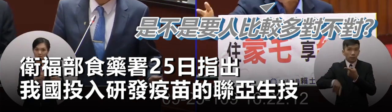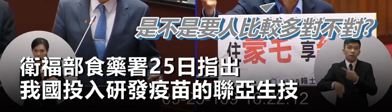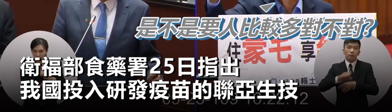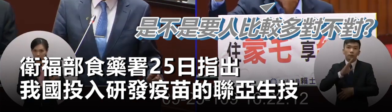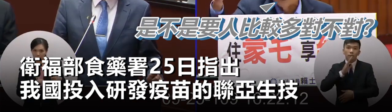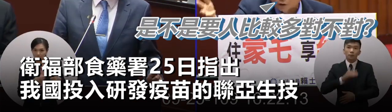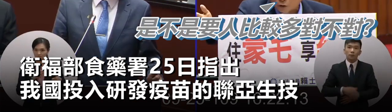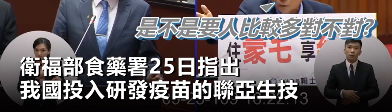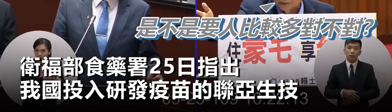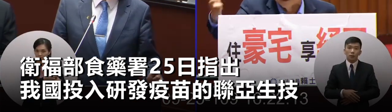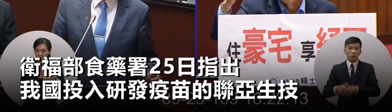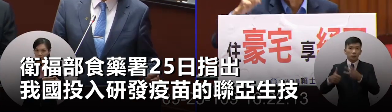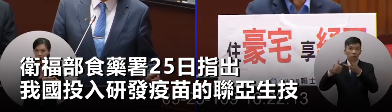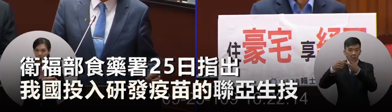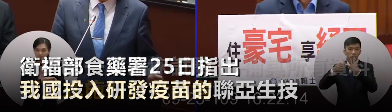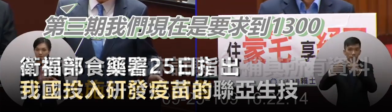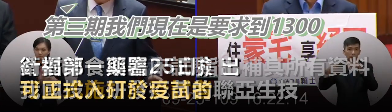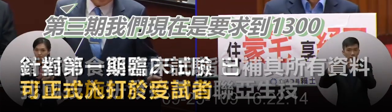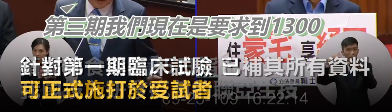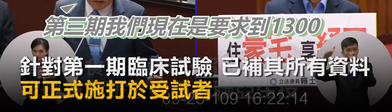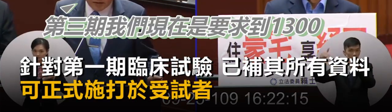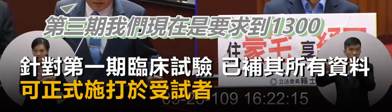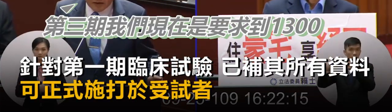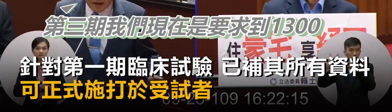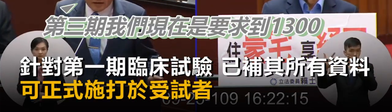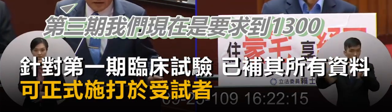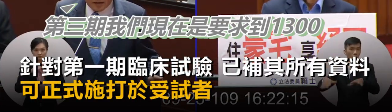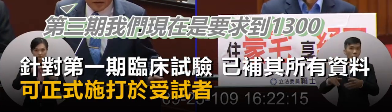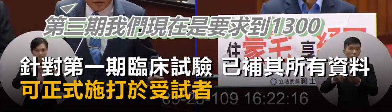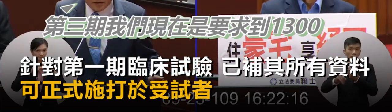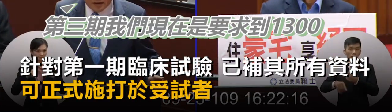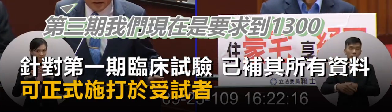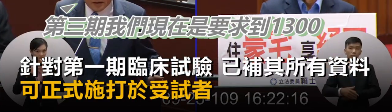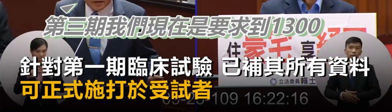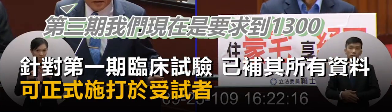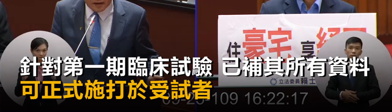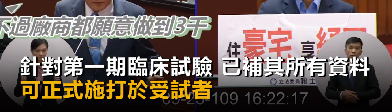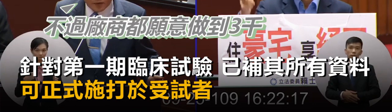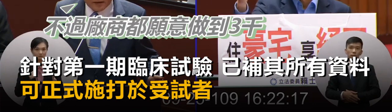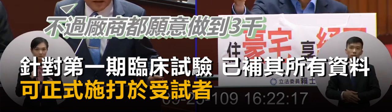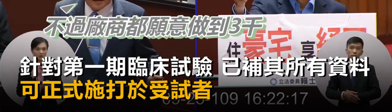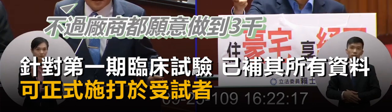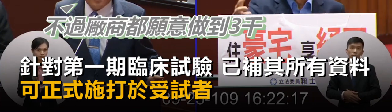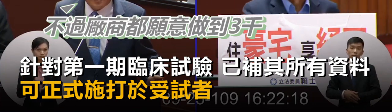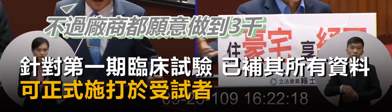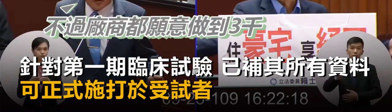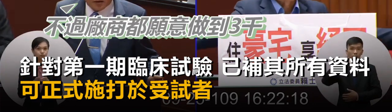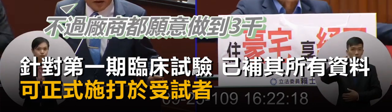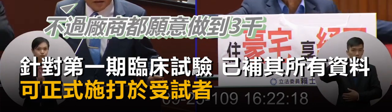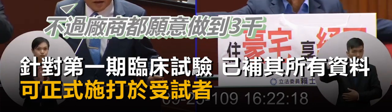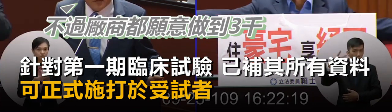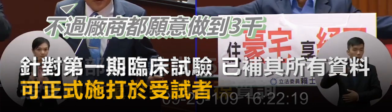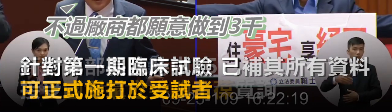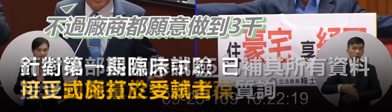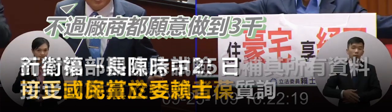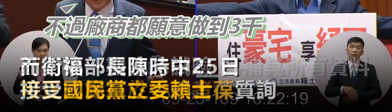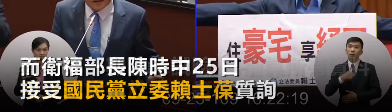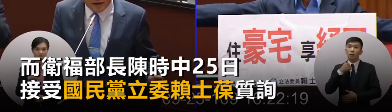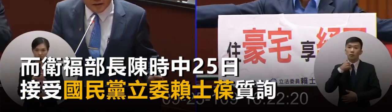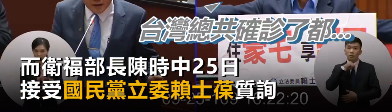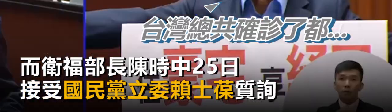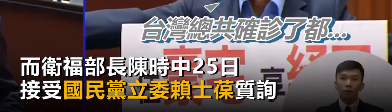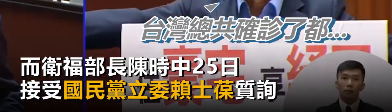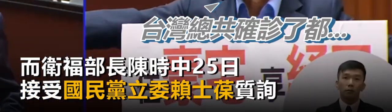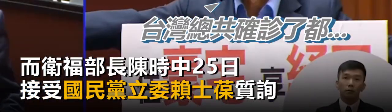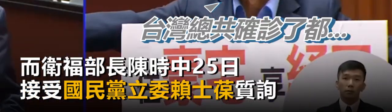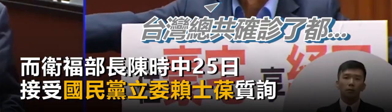体是不是要人比较多，对不对？ 第三期我们现在是要求到1300，不过厂商都要做到，他们都愿意做